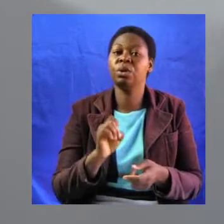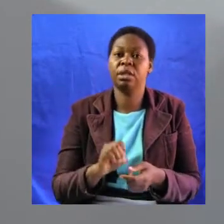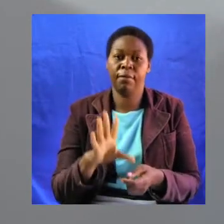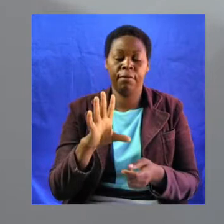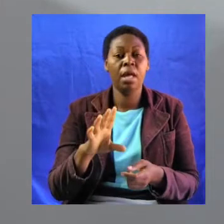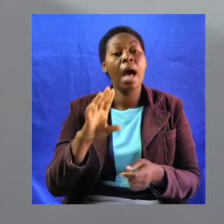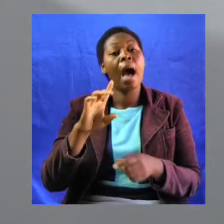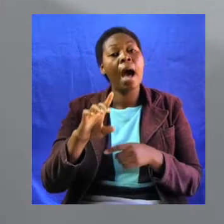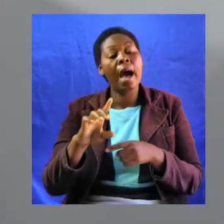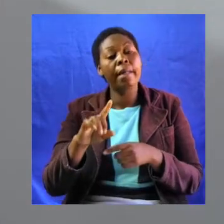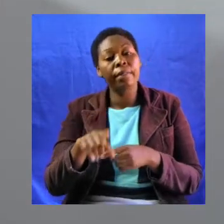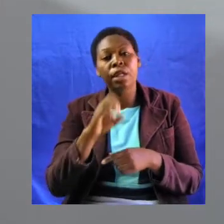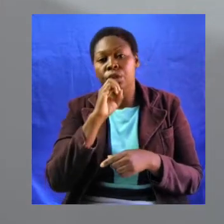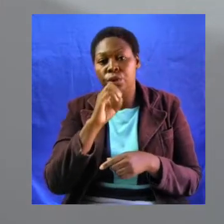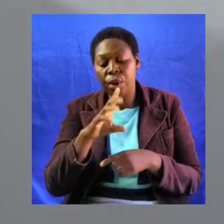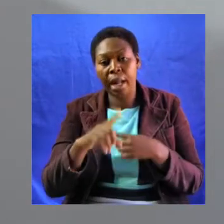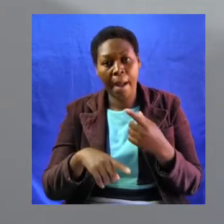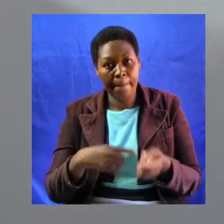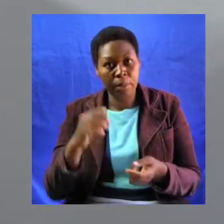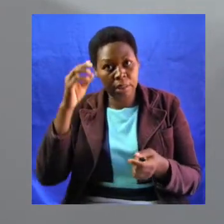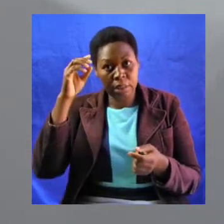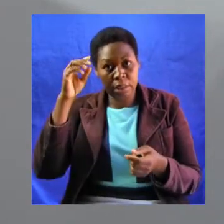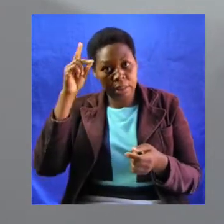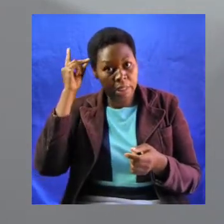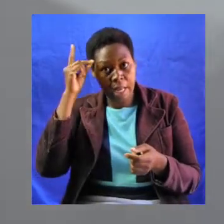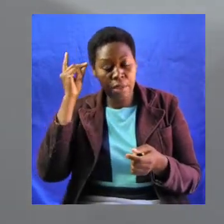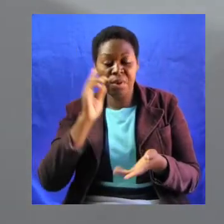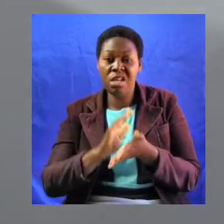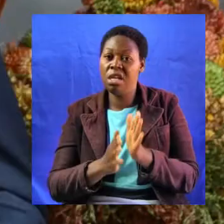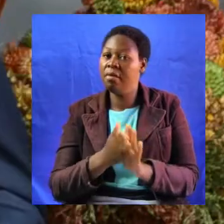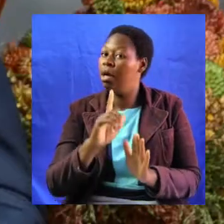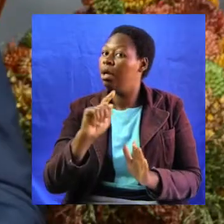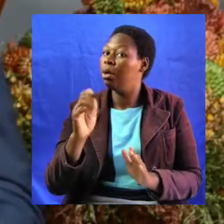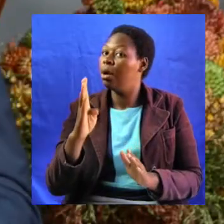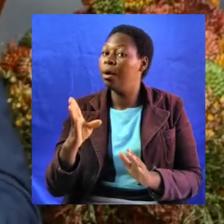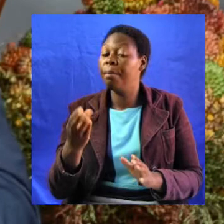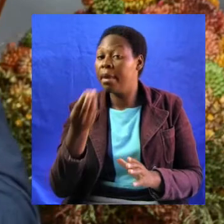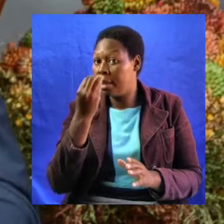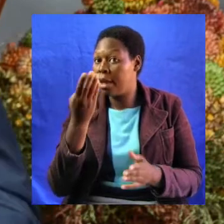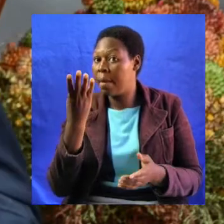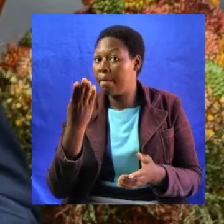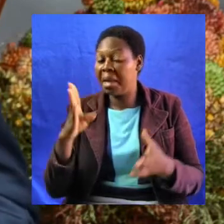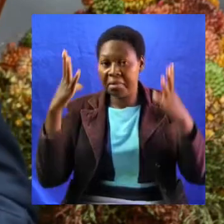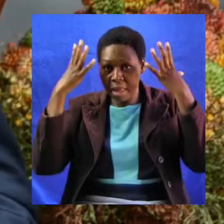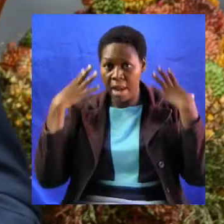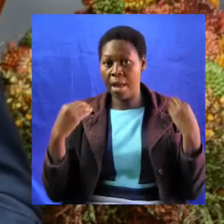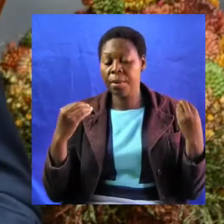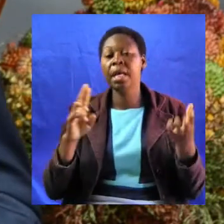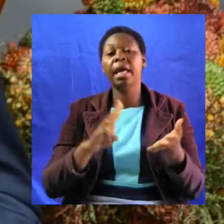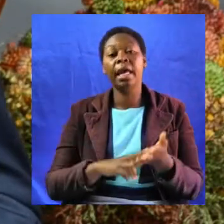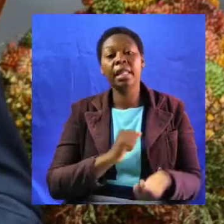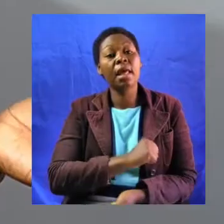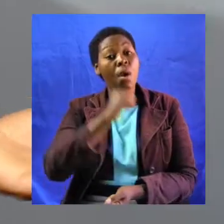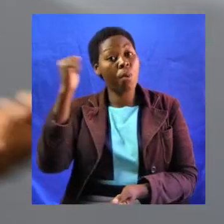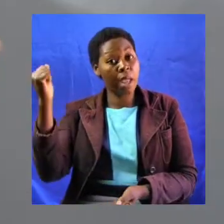Daniel akatsadywa neshumba akaibata. Ndobva nyatsona kuti hakuna Mwari anogurwira zvakadai. Nyaya yekukunda kwaakaita Babylon